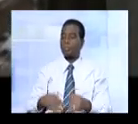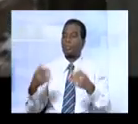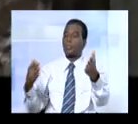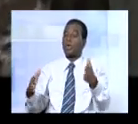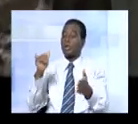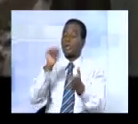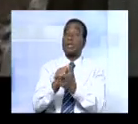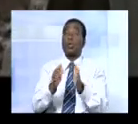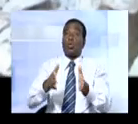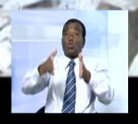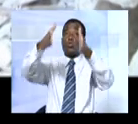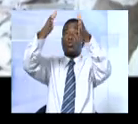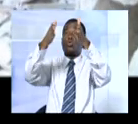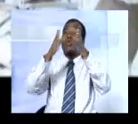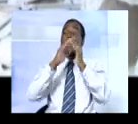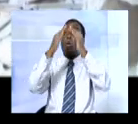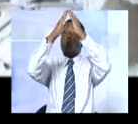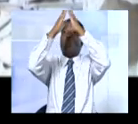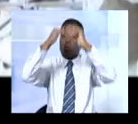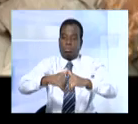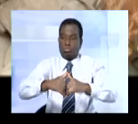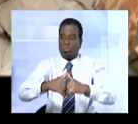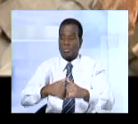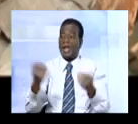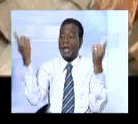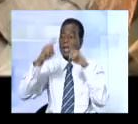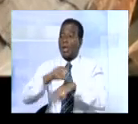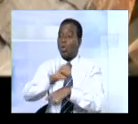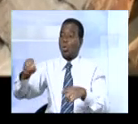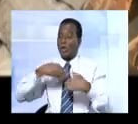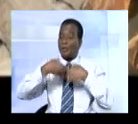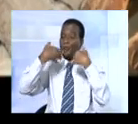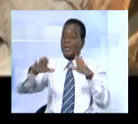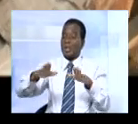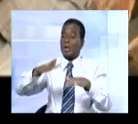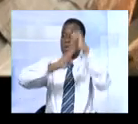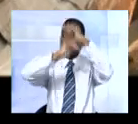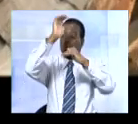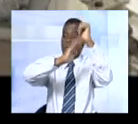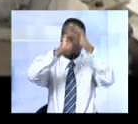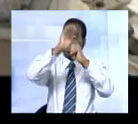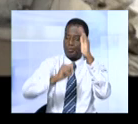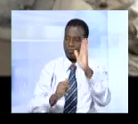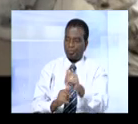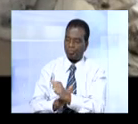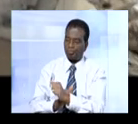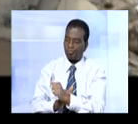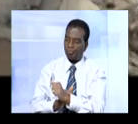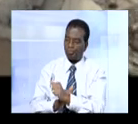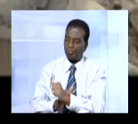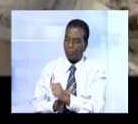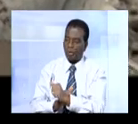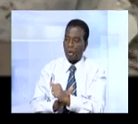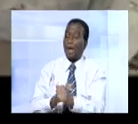édifices écroulés en moins d'un an dans le district d'Abidjan. Le dernier en date, l'effondrement d'un immeuble de 4 étages à Yopougon, Maroc,